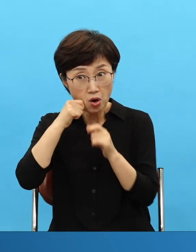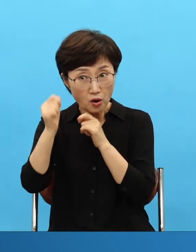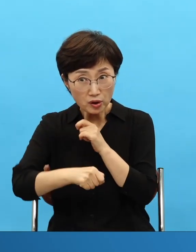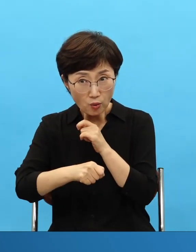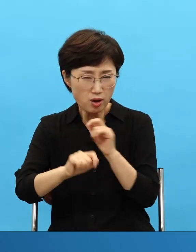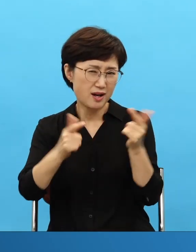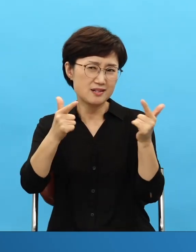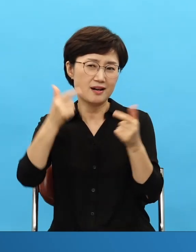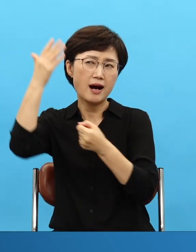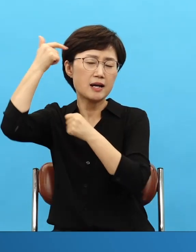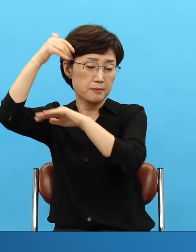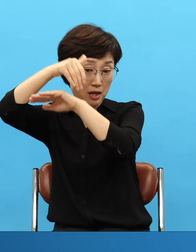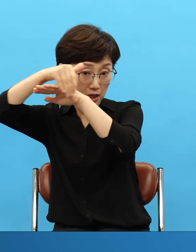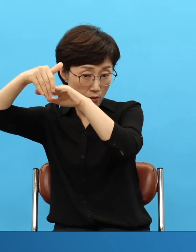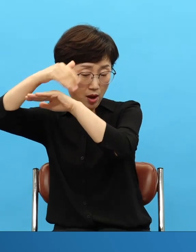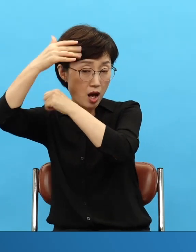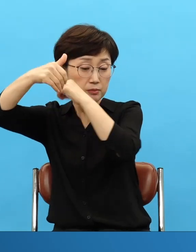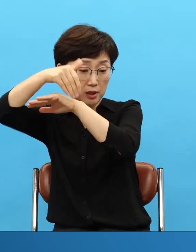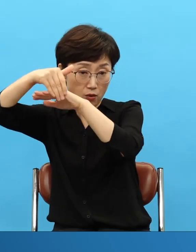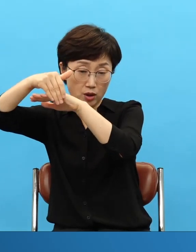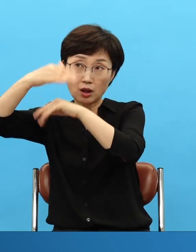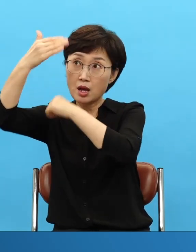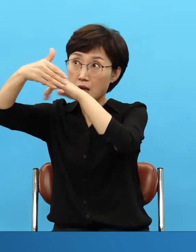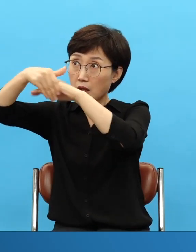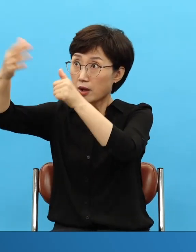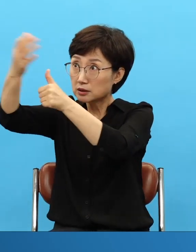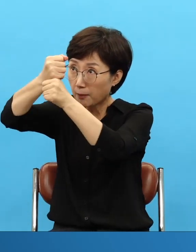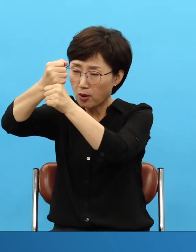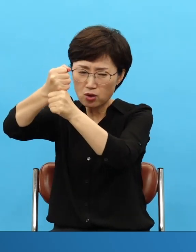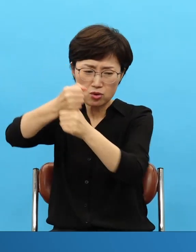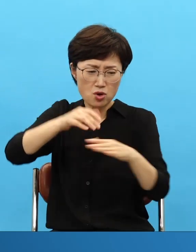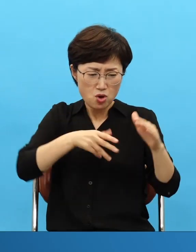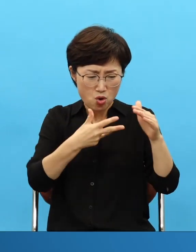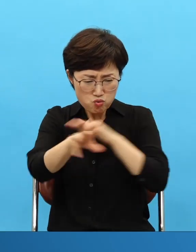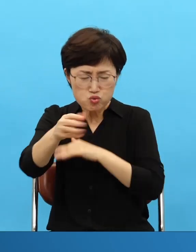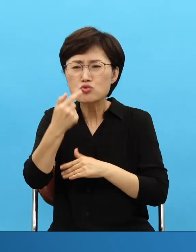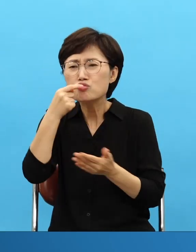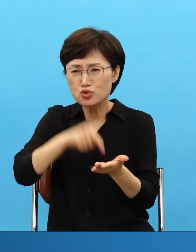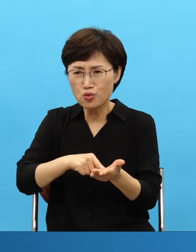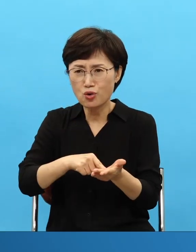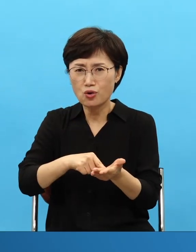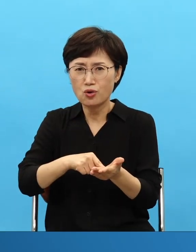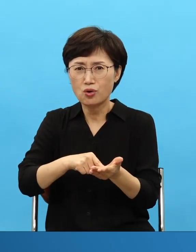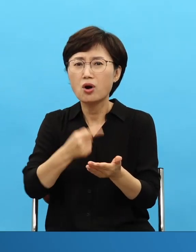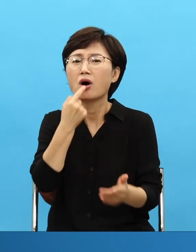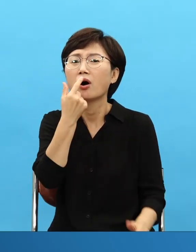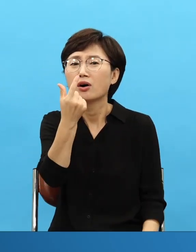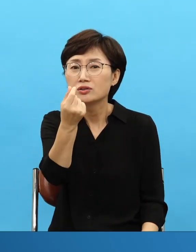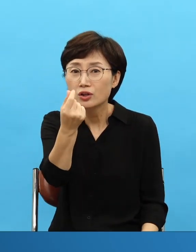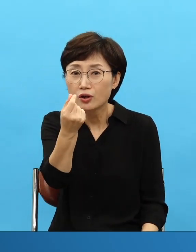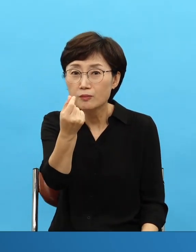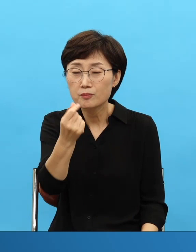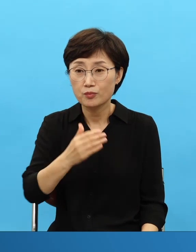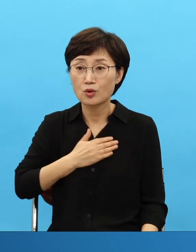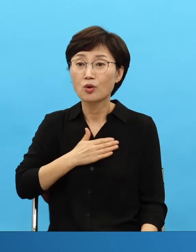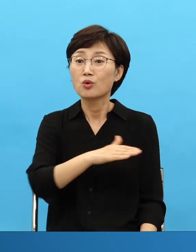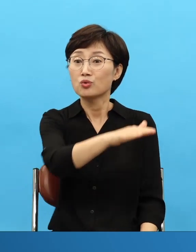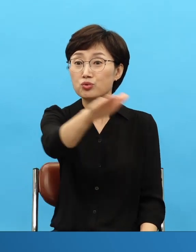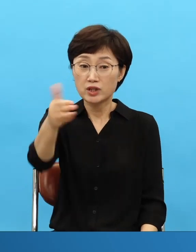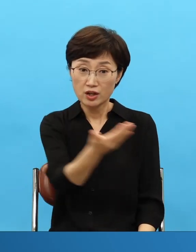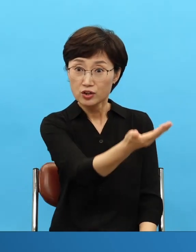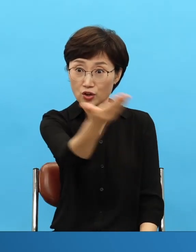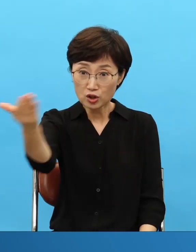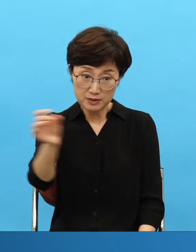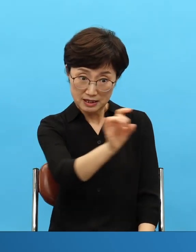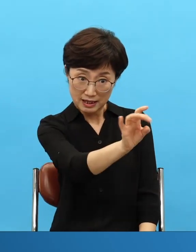the Exodus was God's absolute plan. 누가 뭐래도 여러분은 세계복음화의 주역입니다. No matter